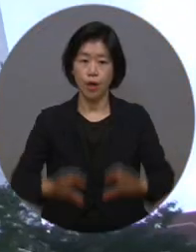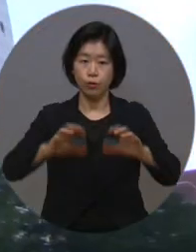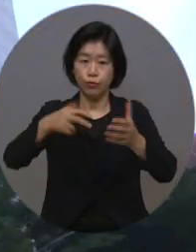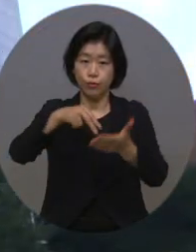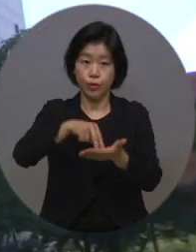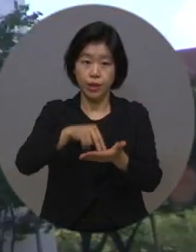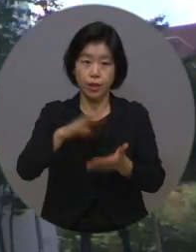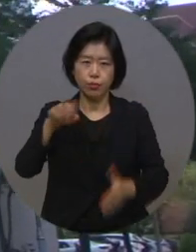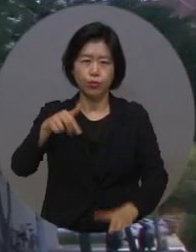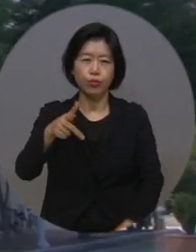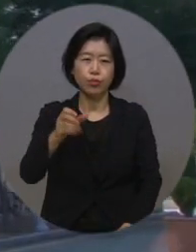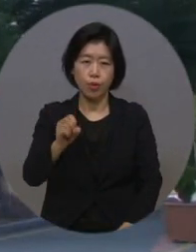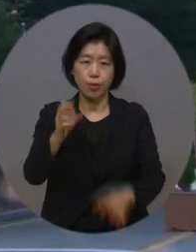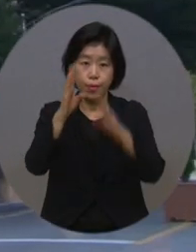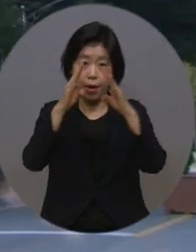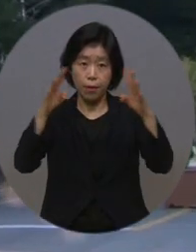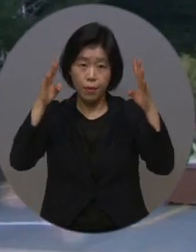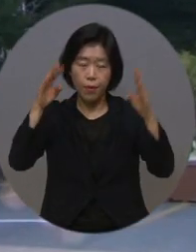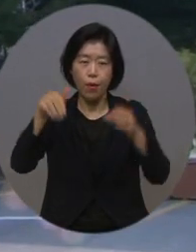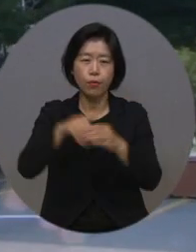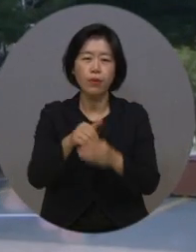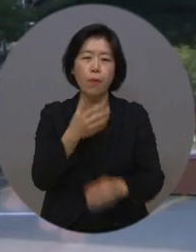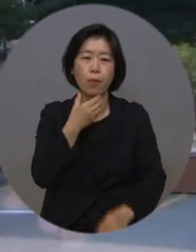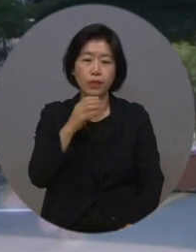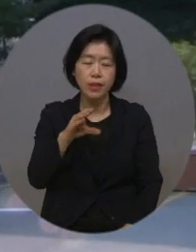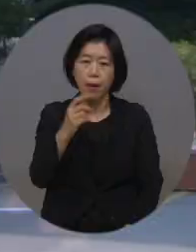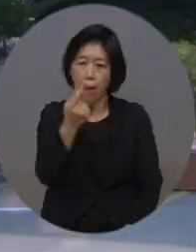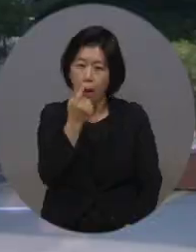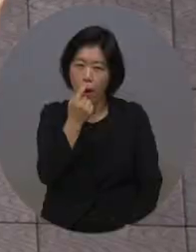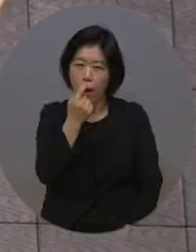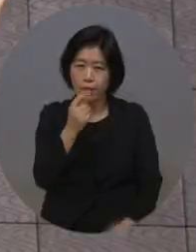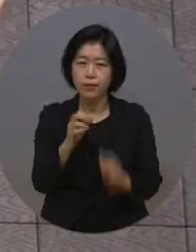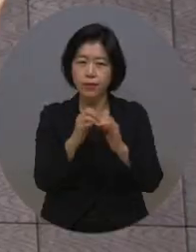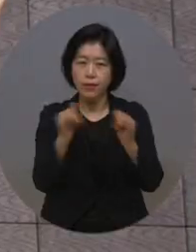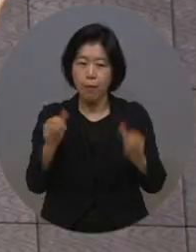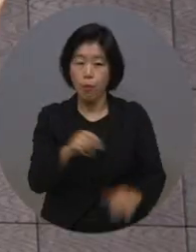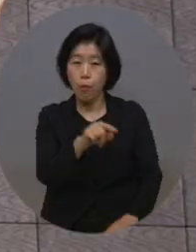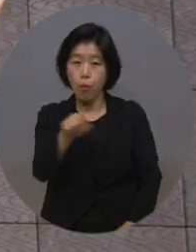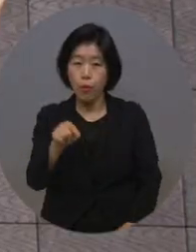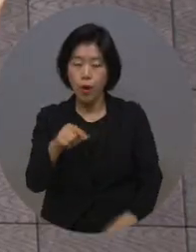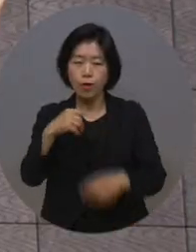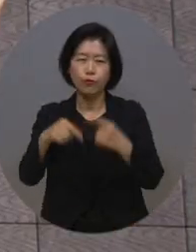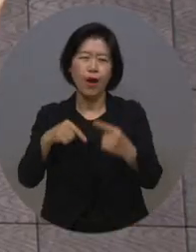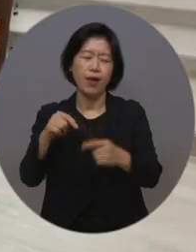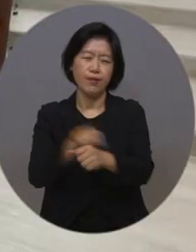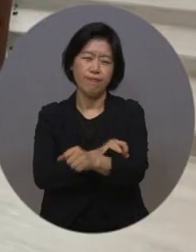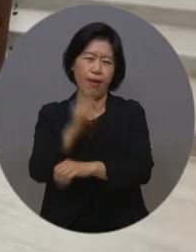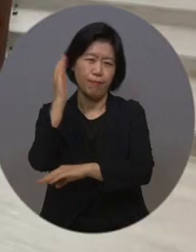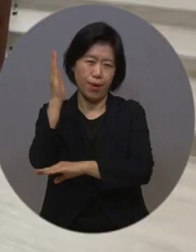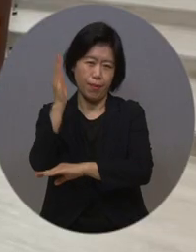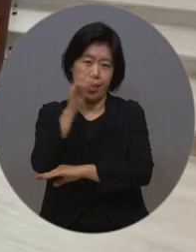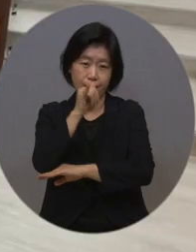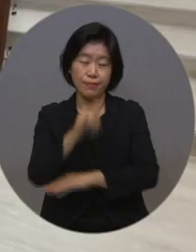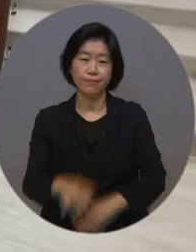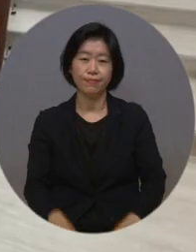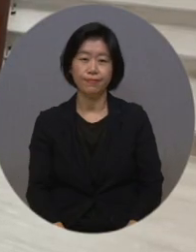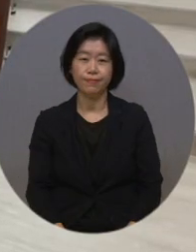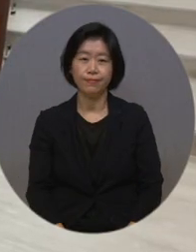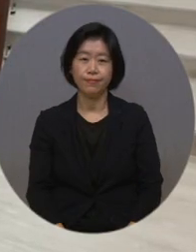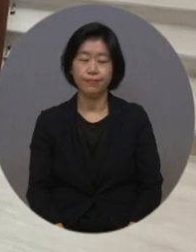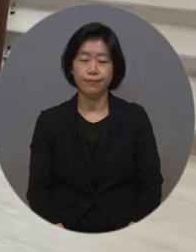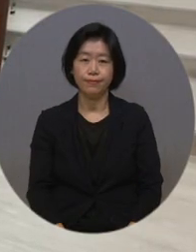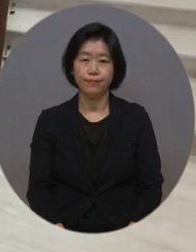국립부경대학교 문화복지 CEO 과정 수강생을 대상으로 수화 특강을 지난 27일 부경대학교 미래관 CEO